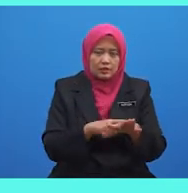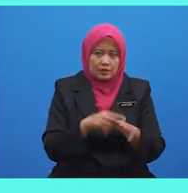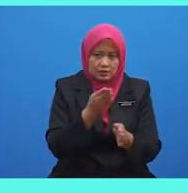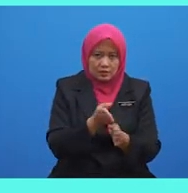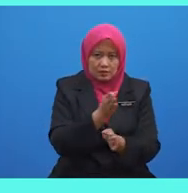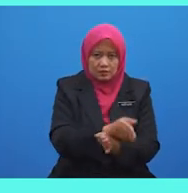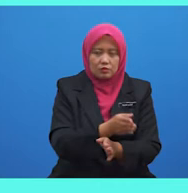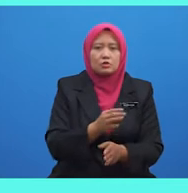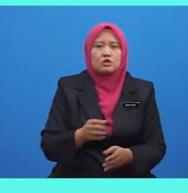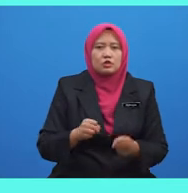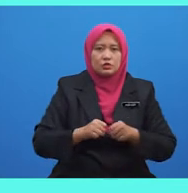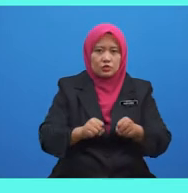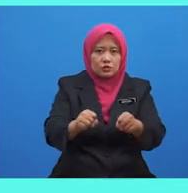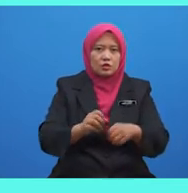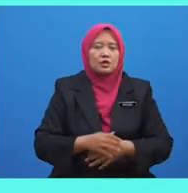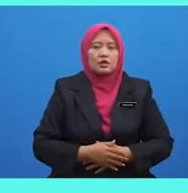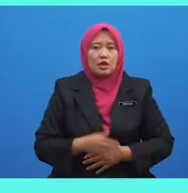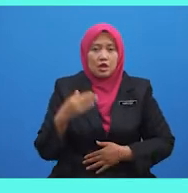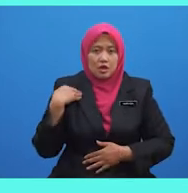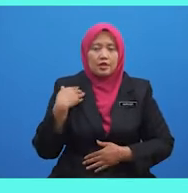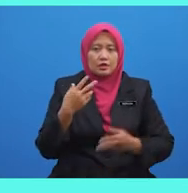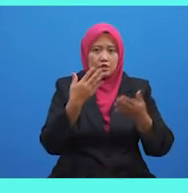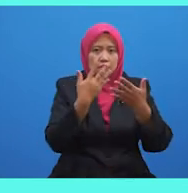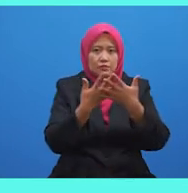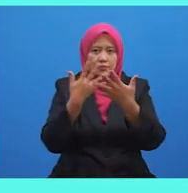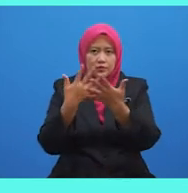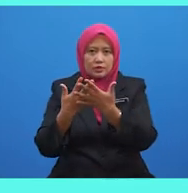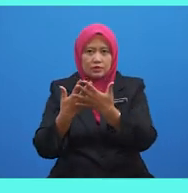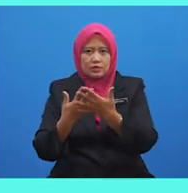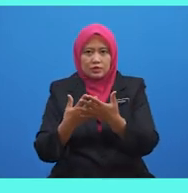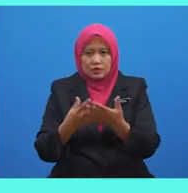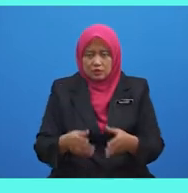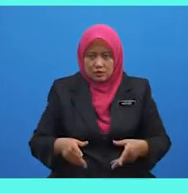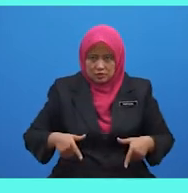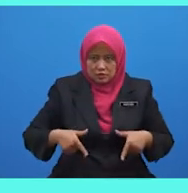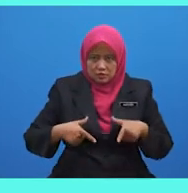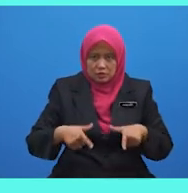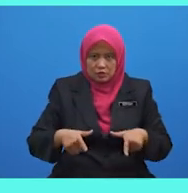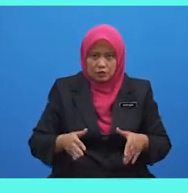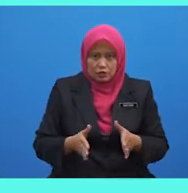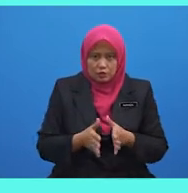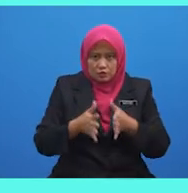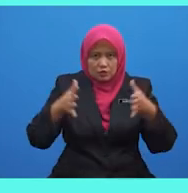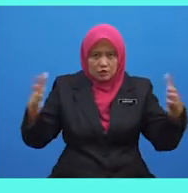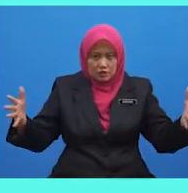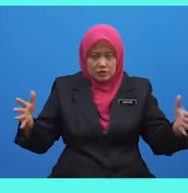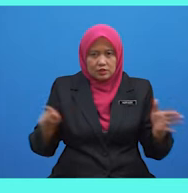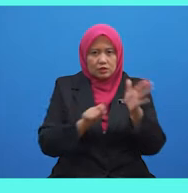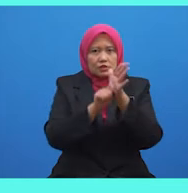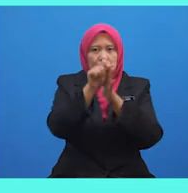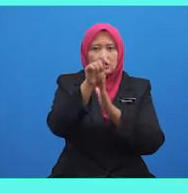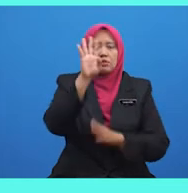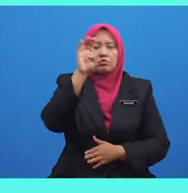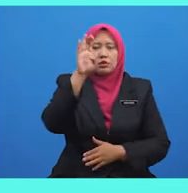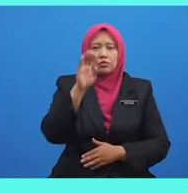Selain itu, kota ini juga dipagar oleh pancang kayu besar setinggi 40 kaki atau 12